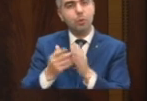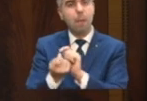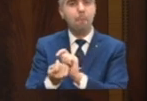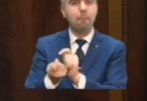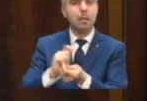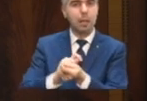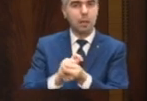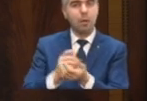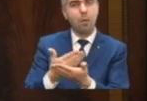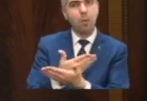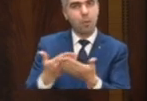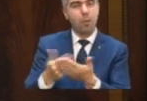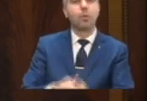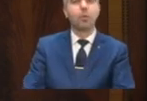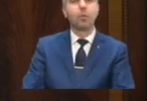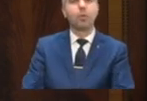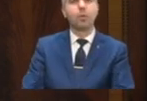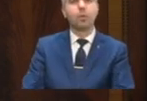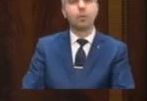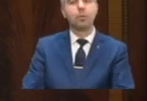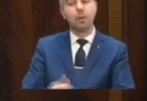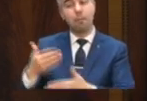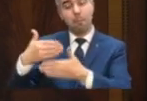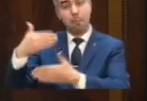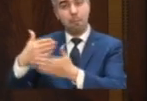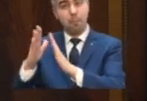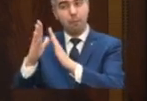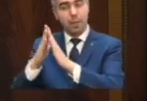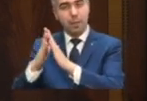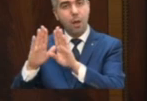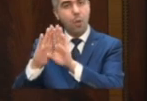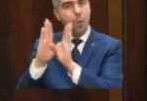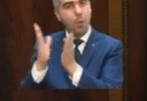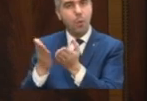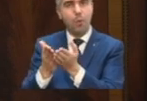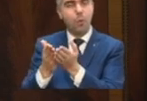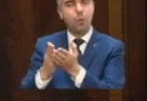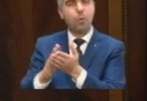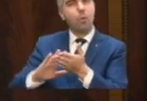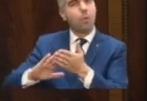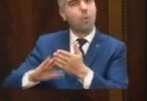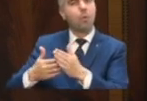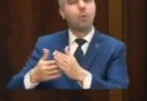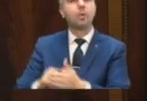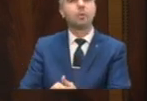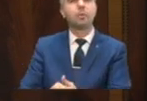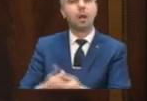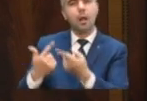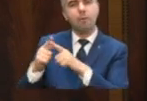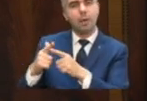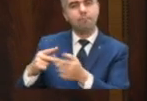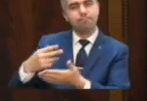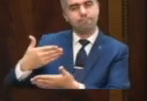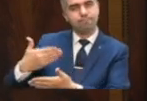وإنعاش هذا القطاع لا ديال الإسكان والعقاري بشكل عام، بعيدا عن كل يعني القرارات